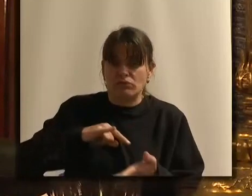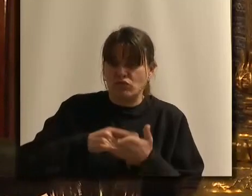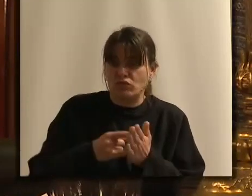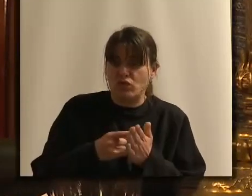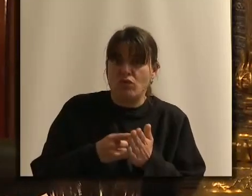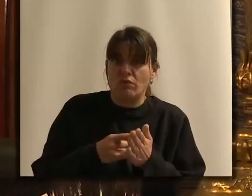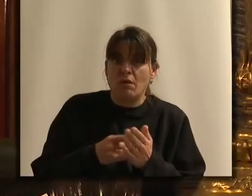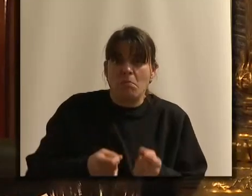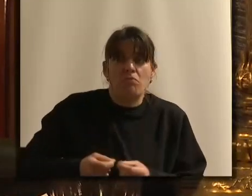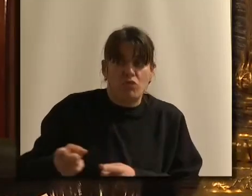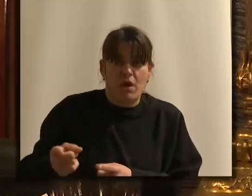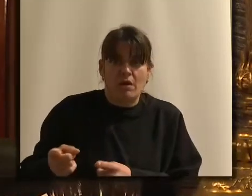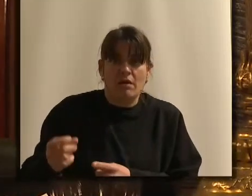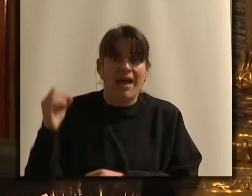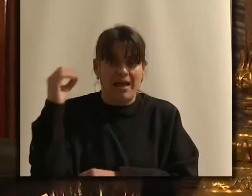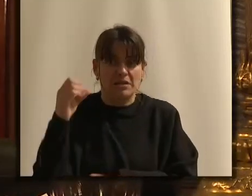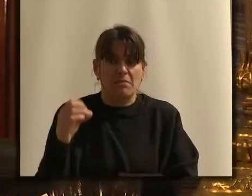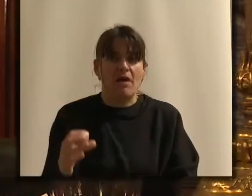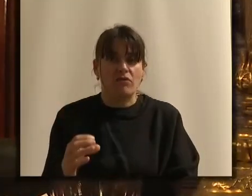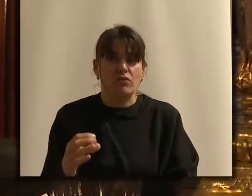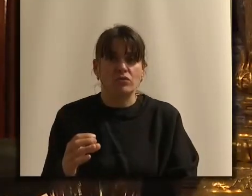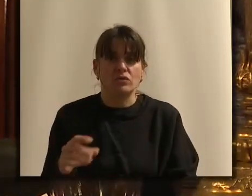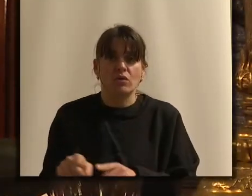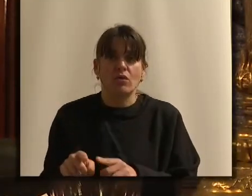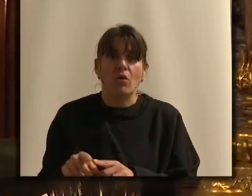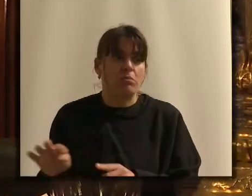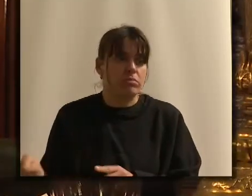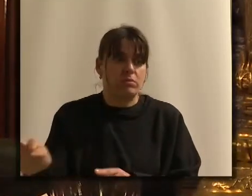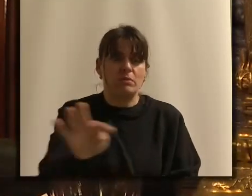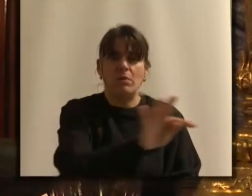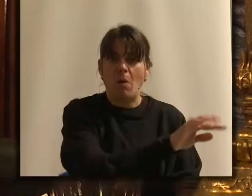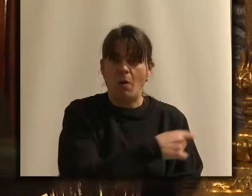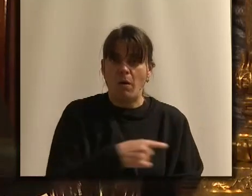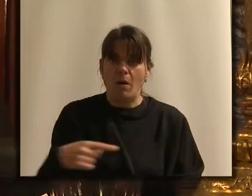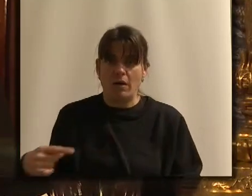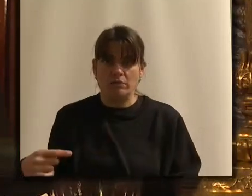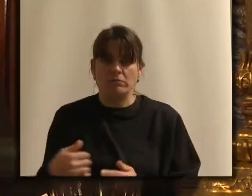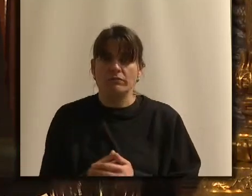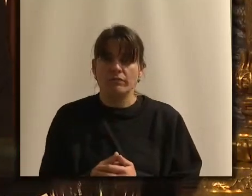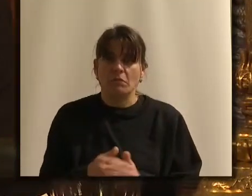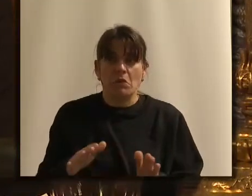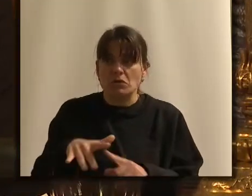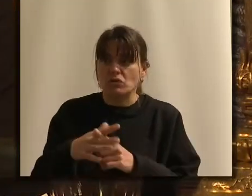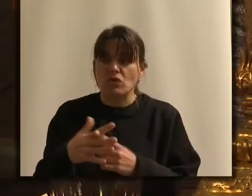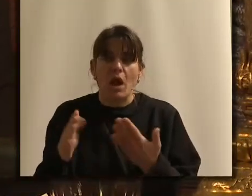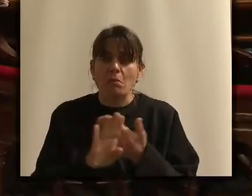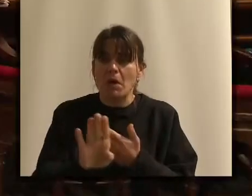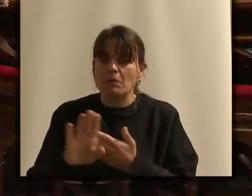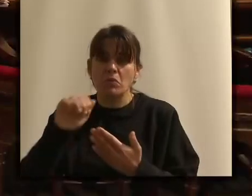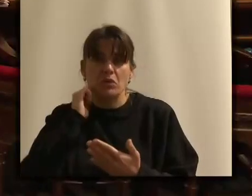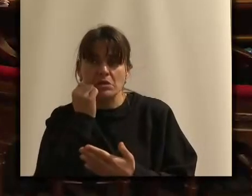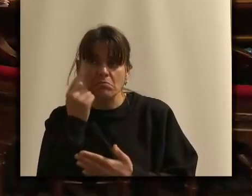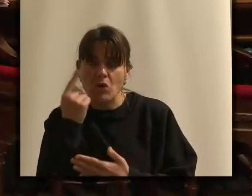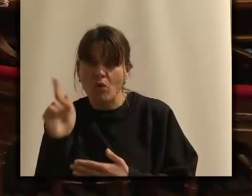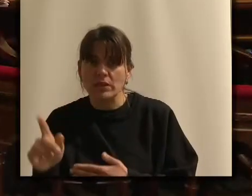entenem molt bé quina és la nova demanda dels veïns que no coneixem. Senyora Balasc.